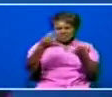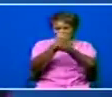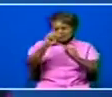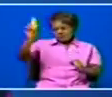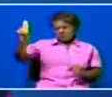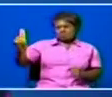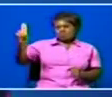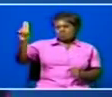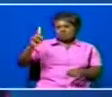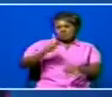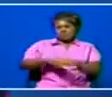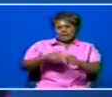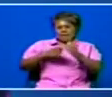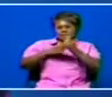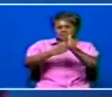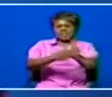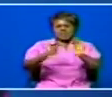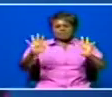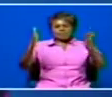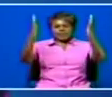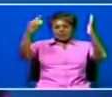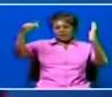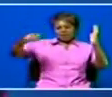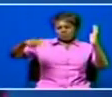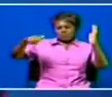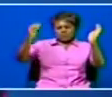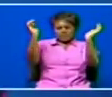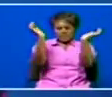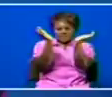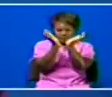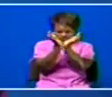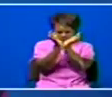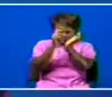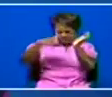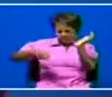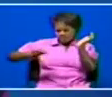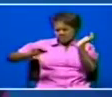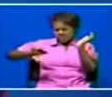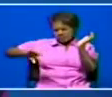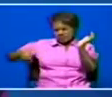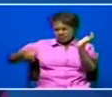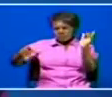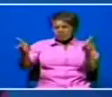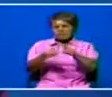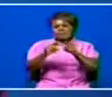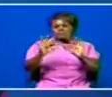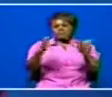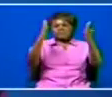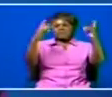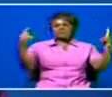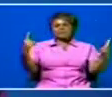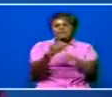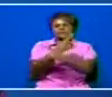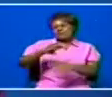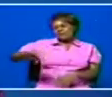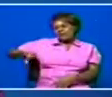Rais Uhuru Kenyatta alipokuwa akiongoza sherehe za Jamhuri katika uwanja wa Kasarani hapa Nairobi. Sherehe sawa na hizo ziliandaliwa katika